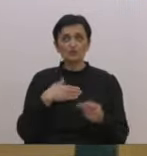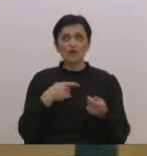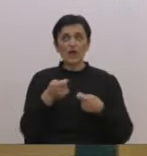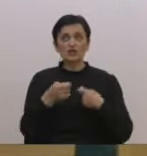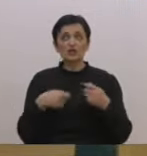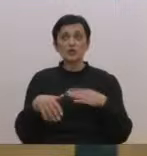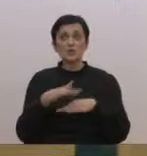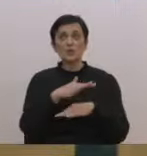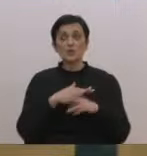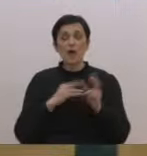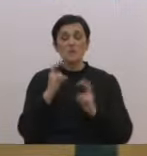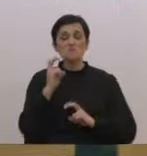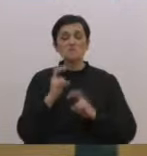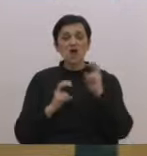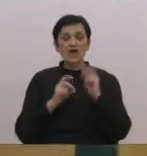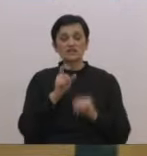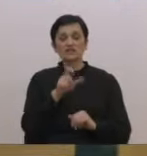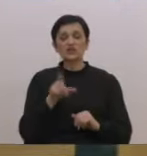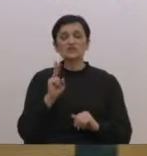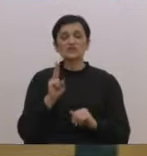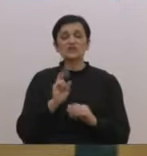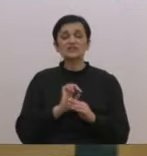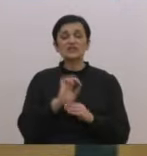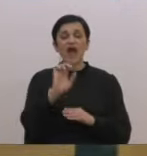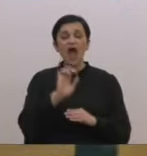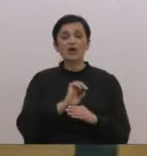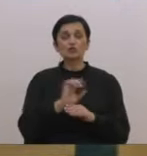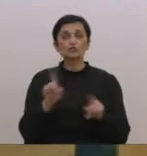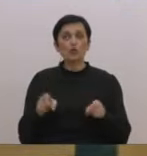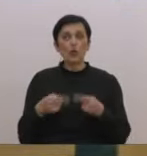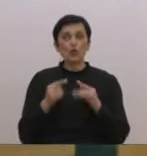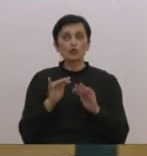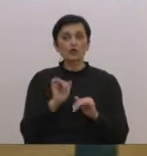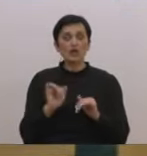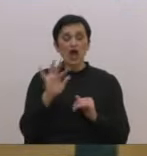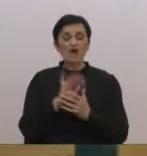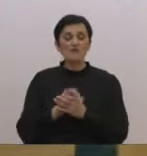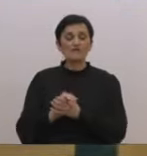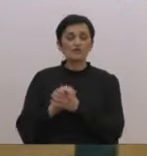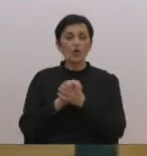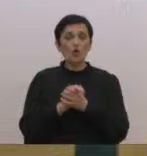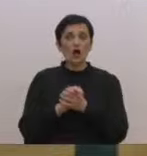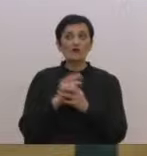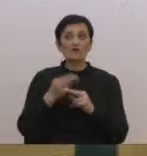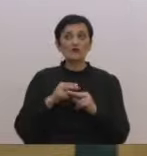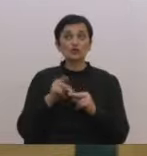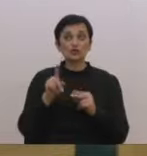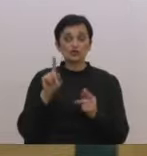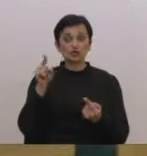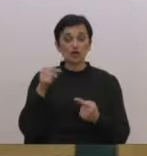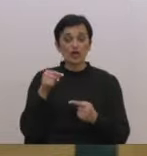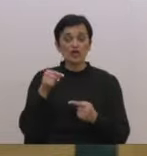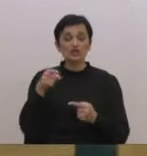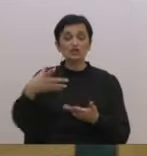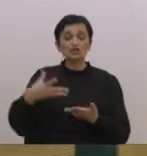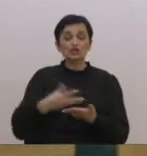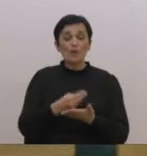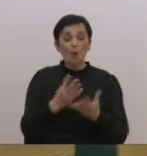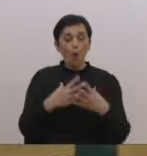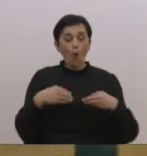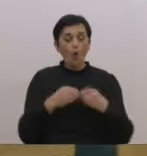სექტორმა, მეწარმეებმა, ვინც ექსპორტი განახორციელეს ევროკავშირში. შესაბამისად ეს შემოსავალიც დარჩათ ოჯახებს და